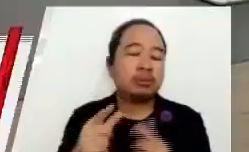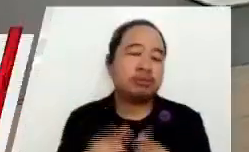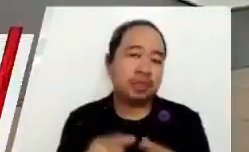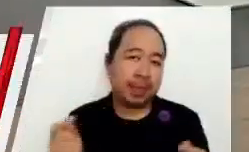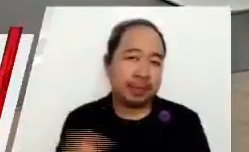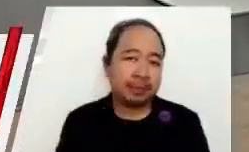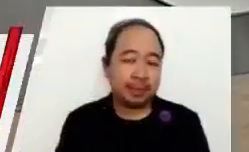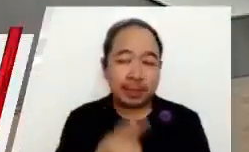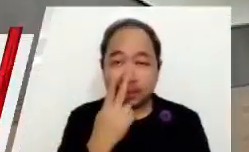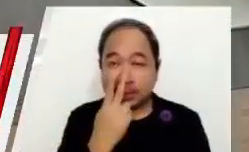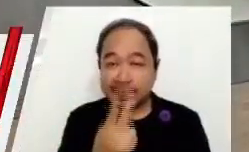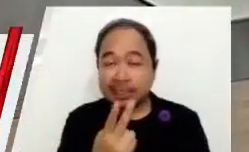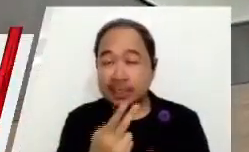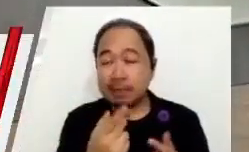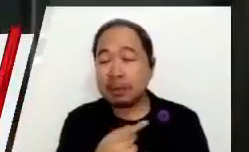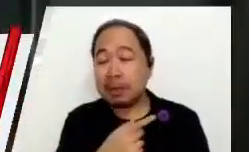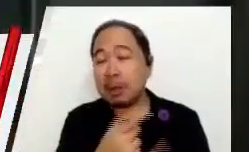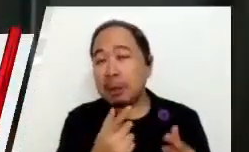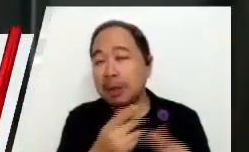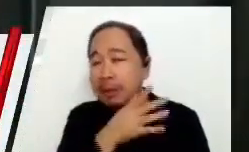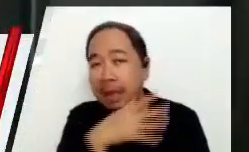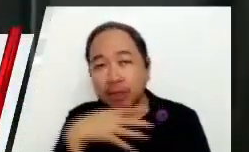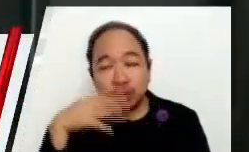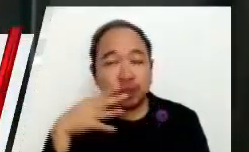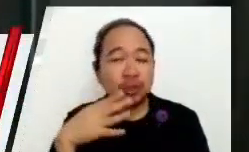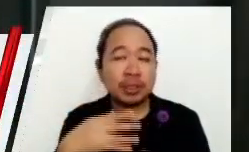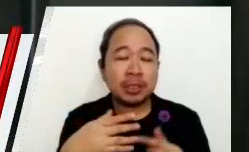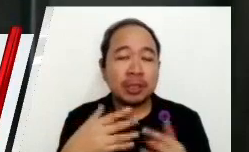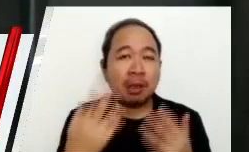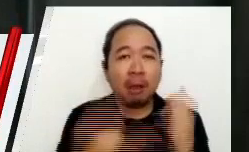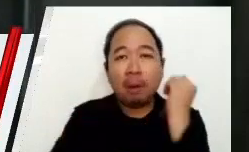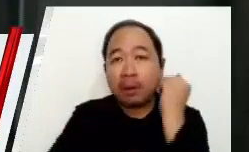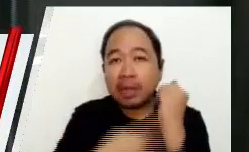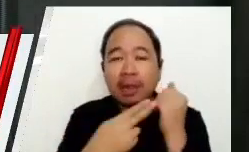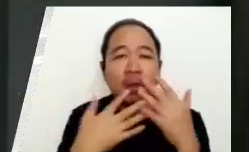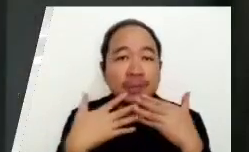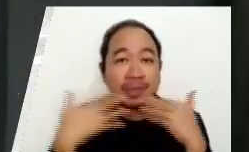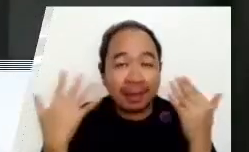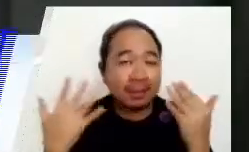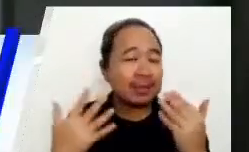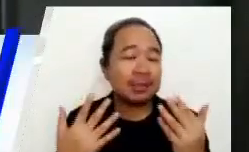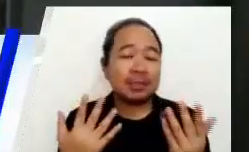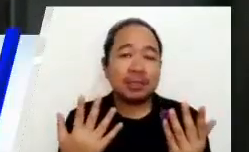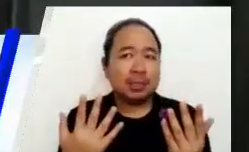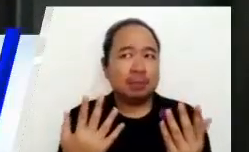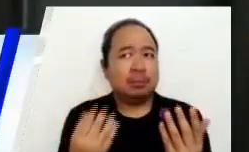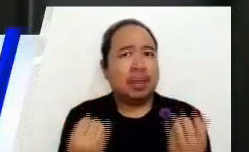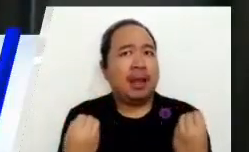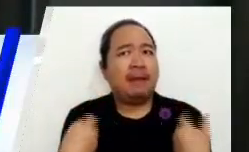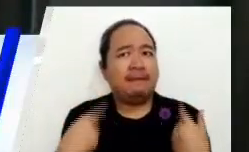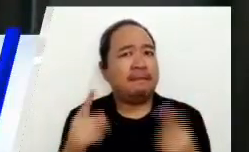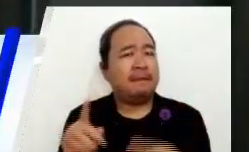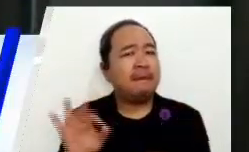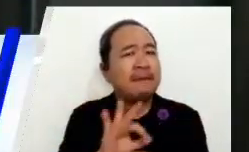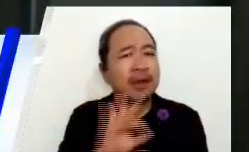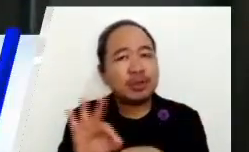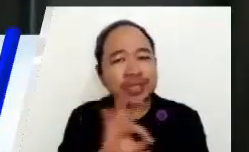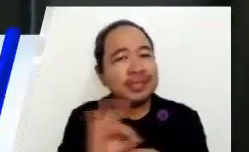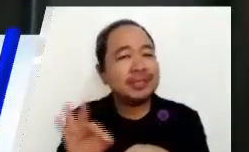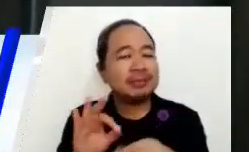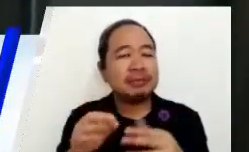sa hospitality, of course, no. Marami din yun sa kanilang mga factories,